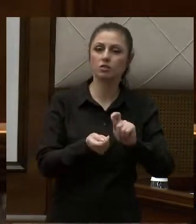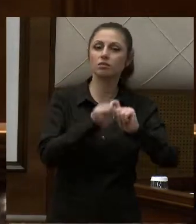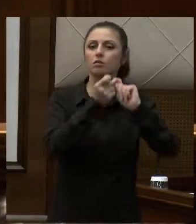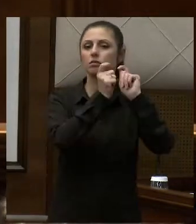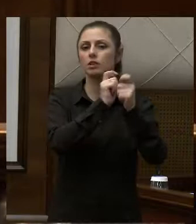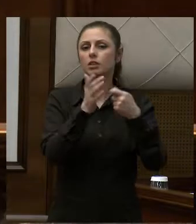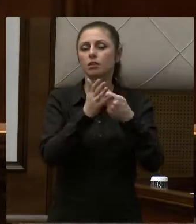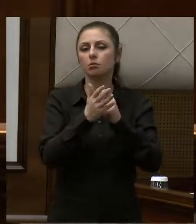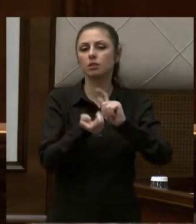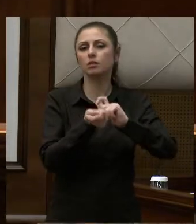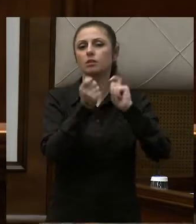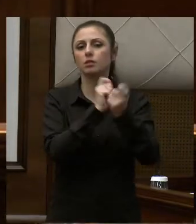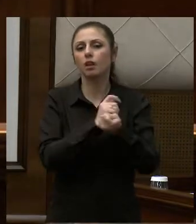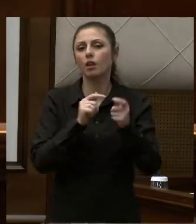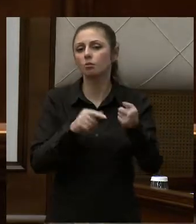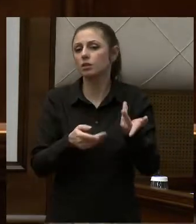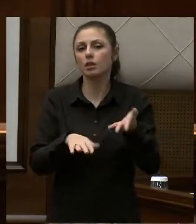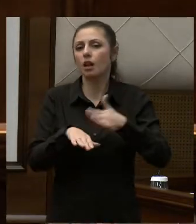çünkü Büyükşehir'de komisyonda.